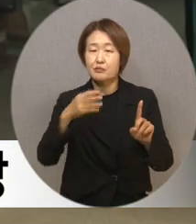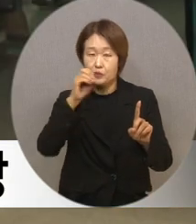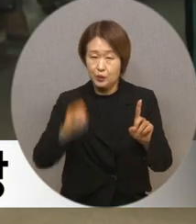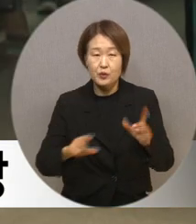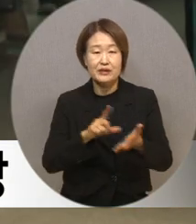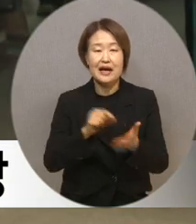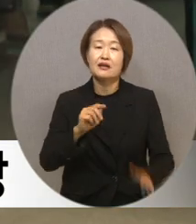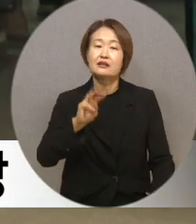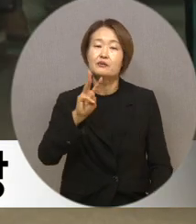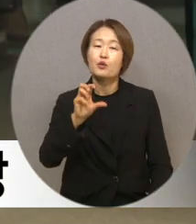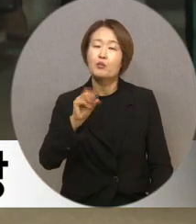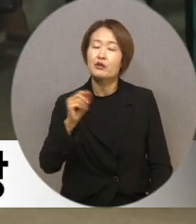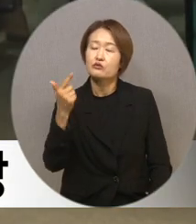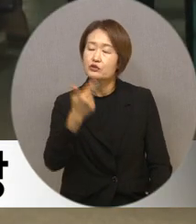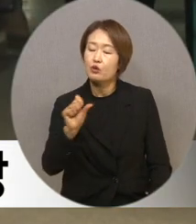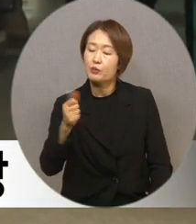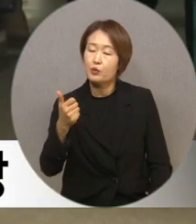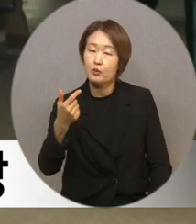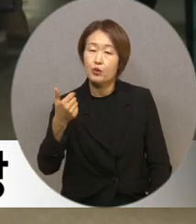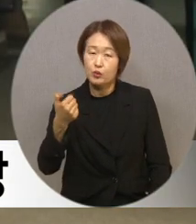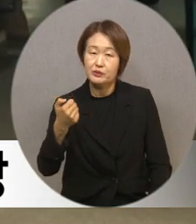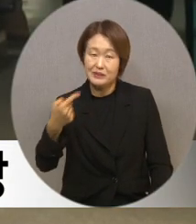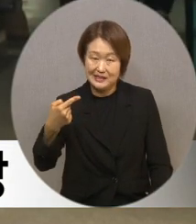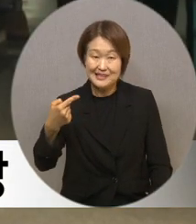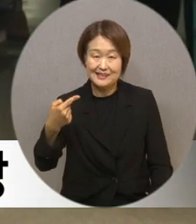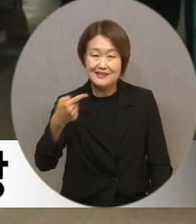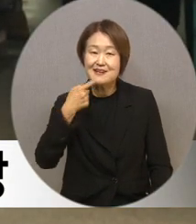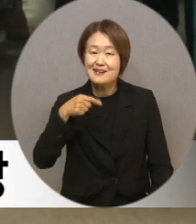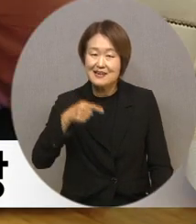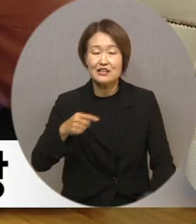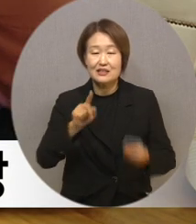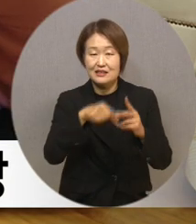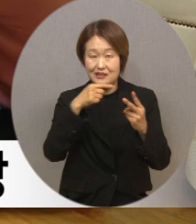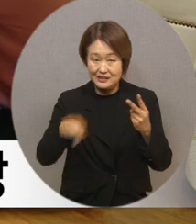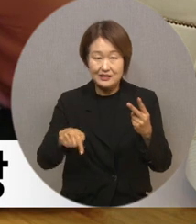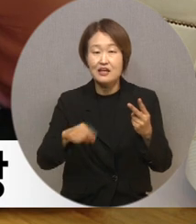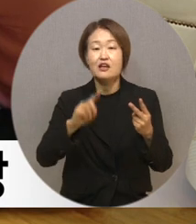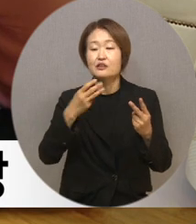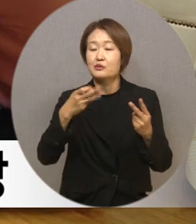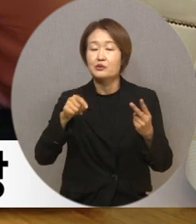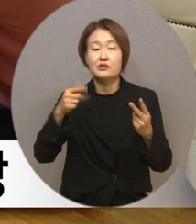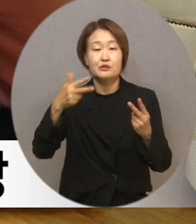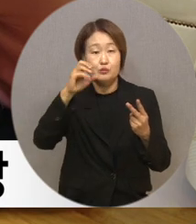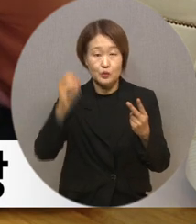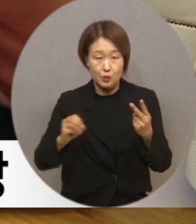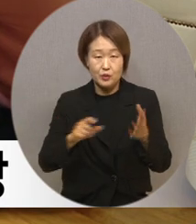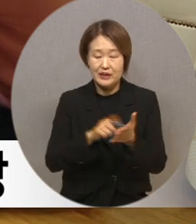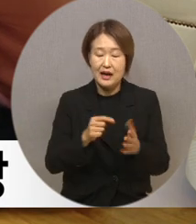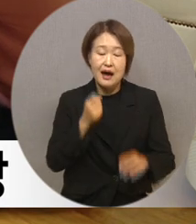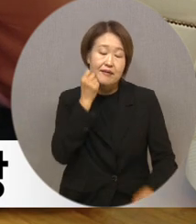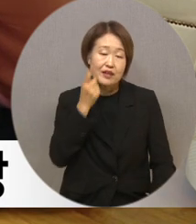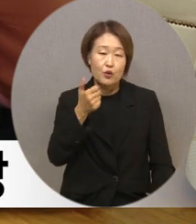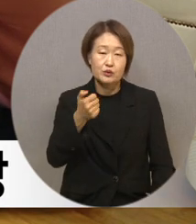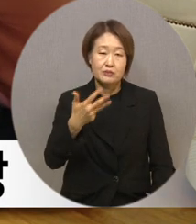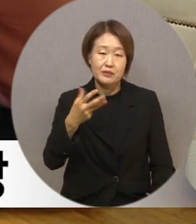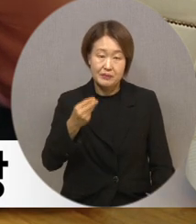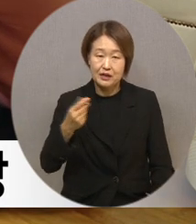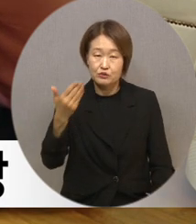최대 35만 6,551원, 2인 가구 기준 13.7% 오른 월